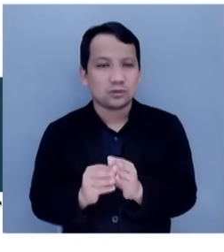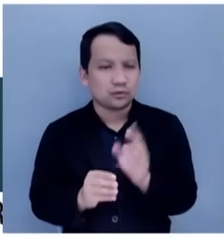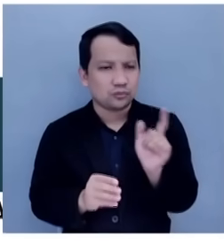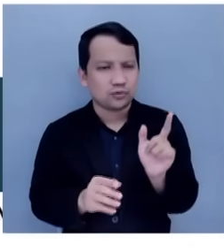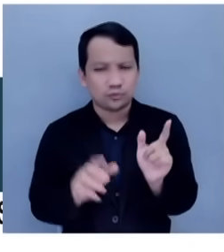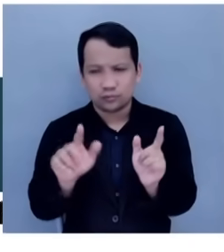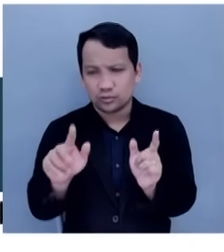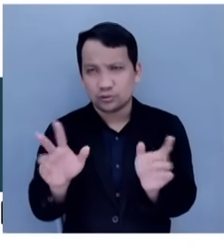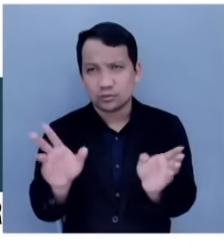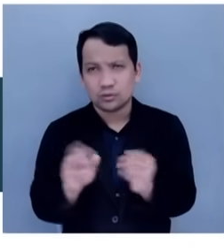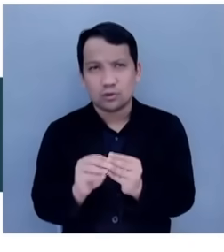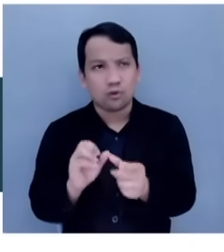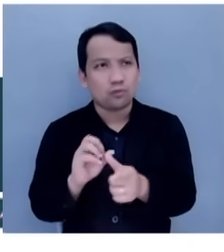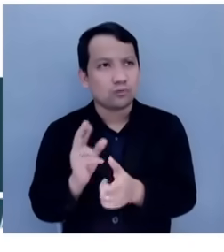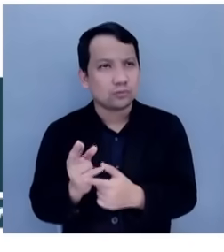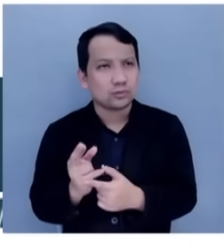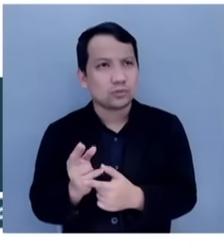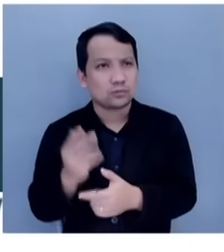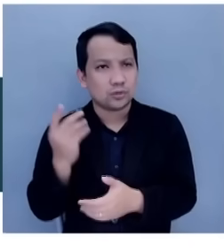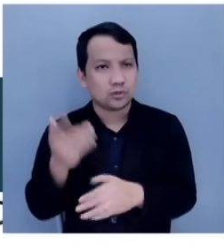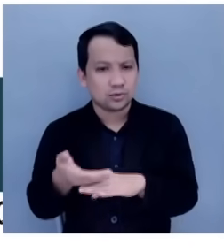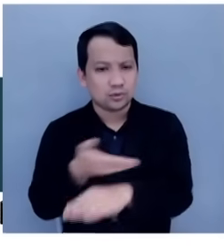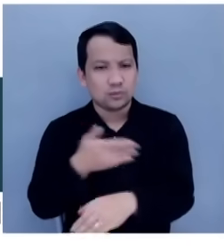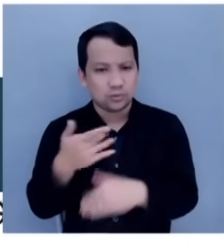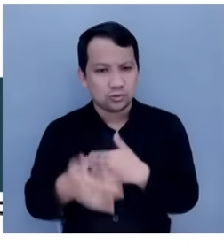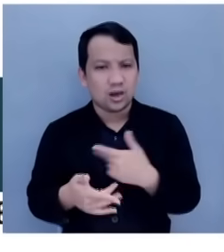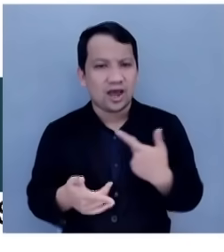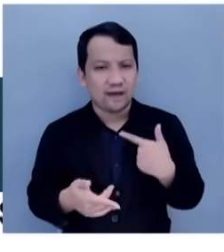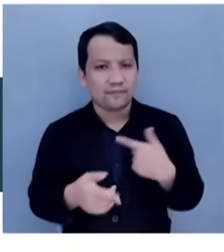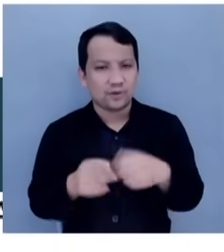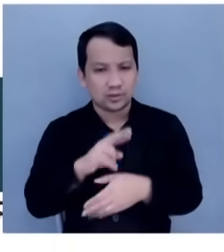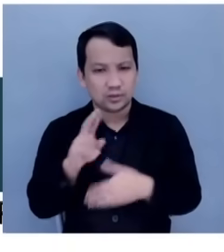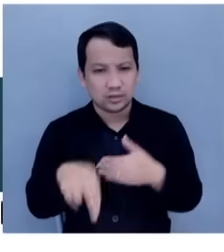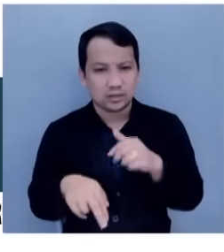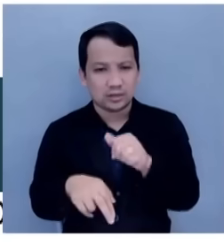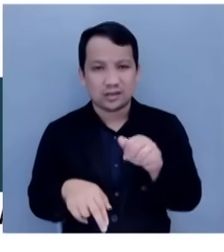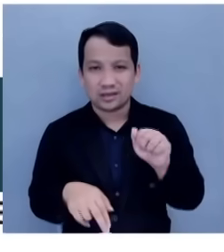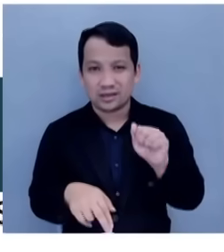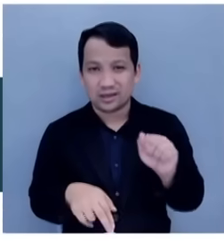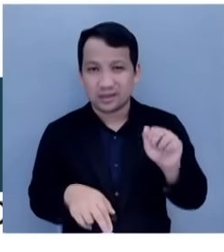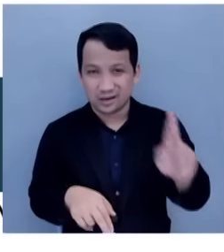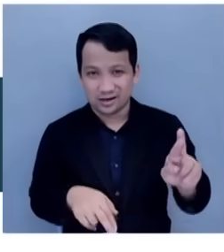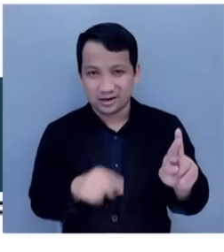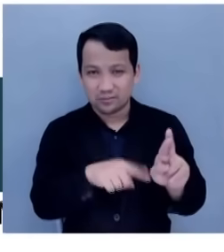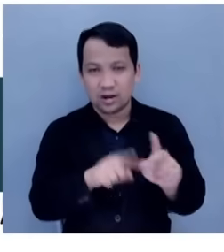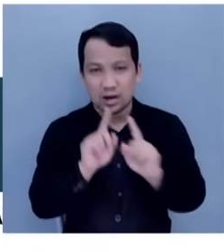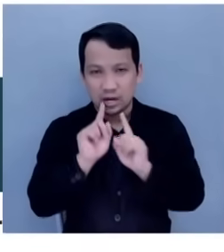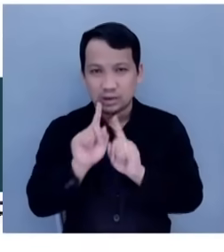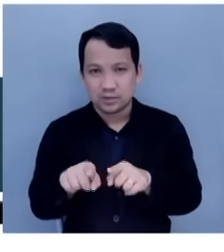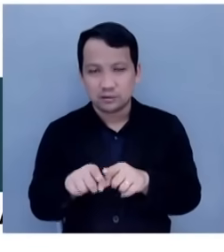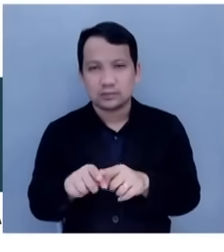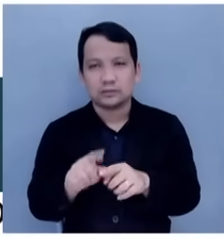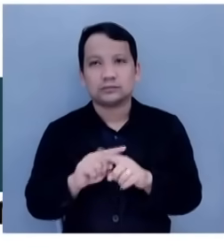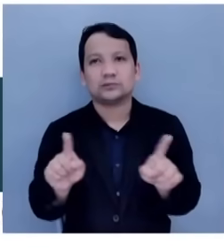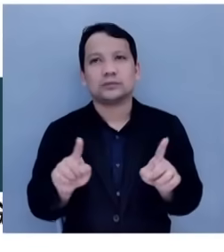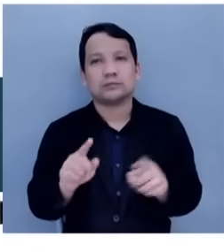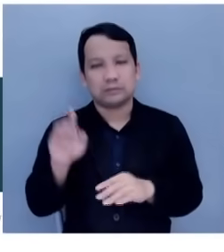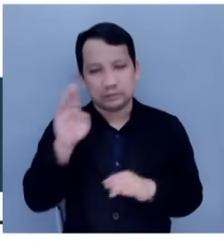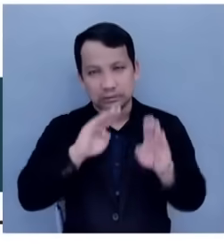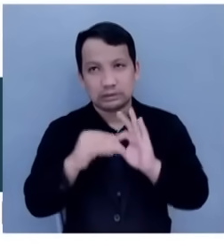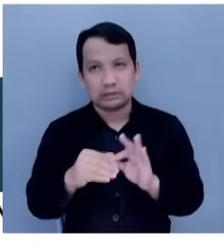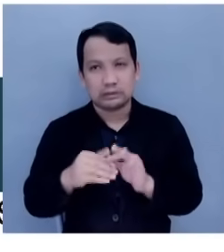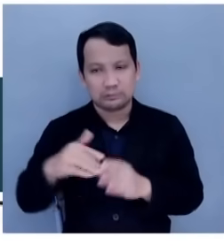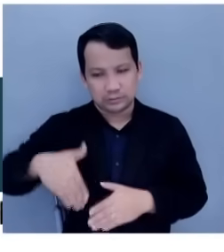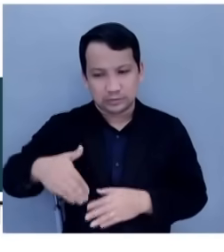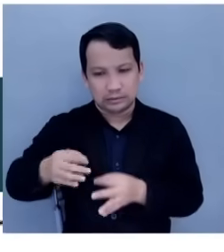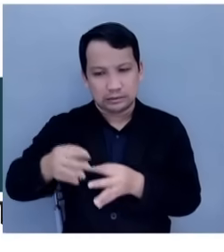2023, di ba, or earlier, dapat ay meron na talagang AAR or meron na talagang report. Kaya lang nga ay nagkaroon talaga ng delay doon